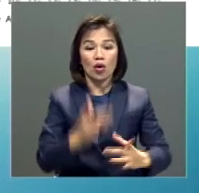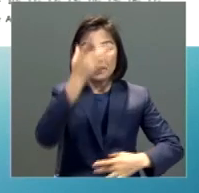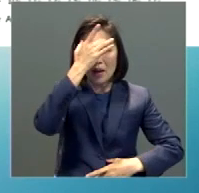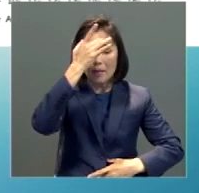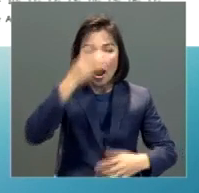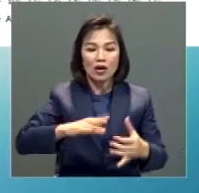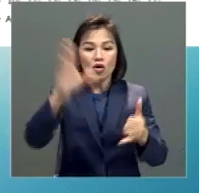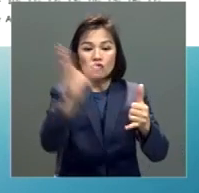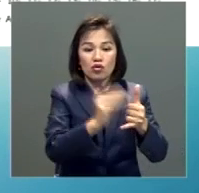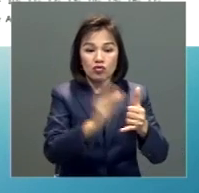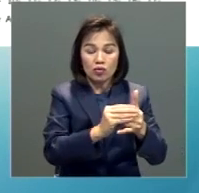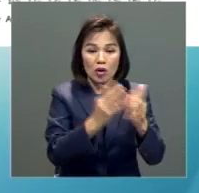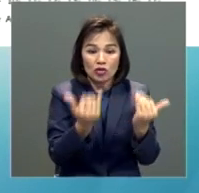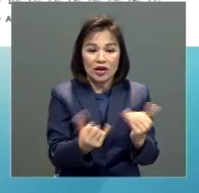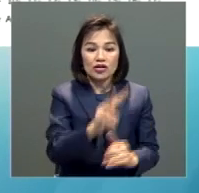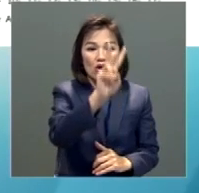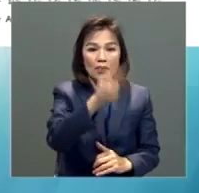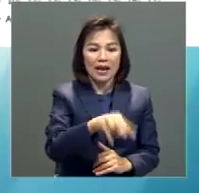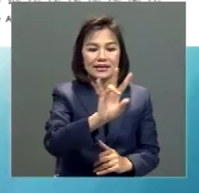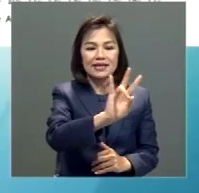ใหม่เข้ามาก็น้อยลงนะครับแล้วก็ก็ที่รักษาอยู่ก็ดีวันดีคืนกลับบ้านกันไปได้มากขึ้นทำให้เตียงว่างเยอะขึ้นนะครับแล้วก็ผู้ป่วยสะสมตอนนี้2700